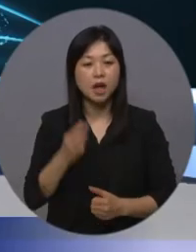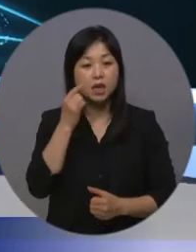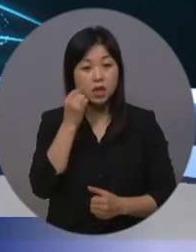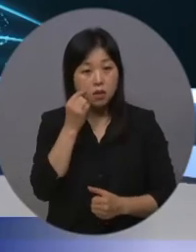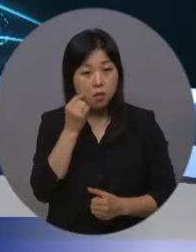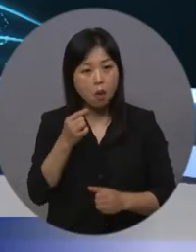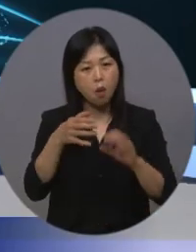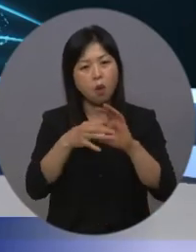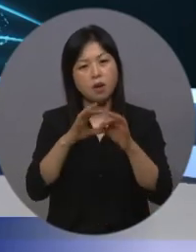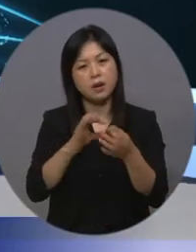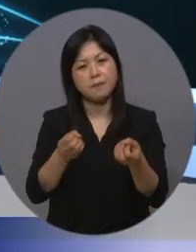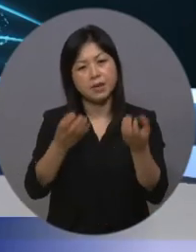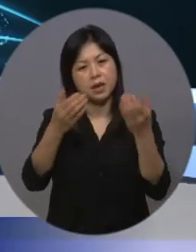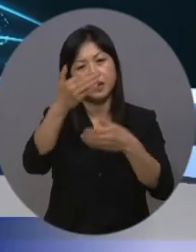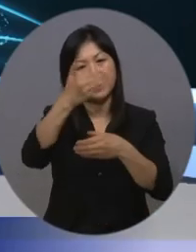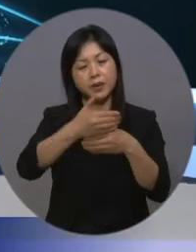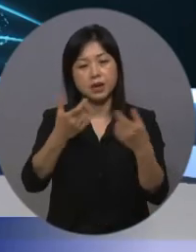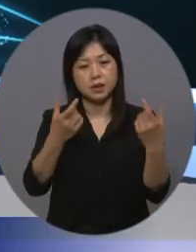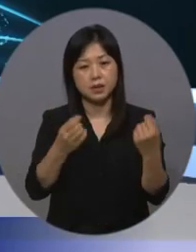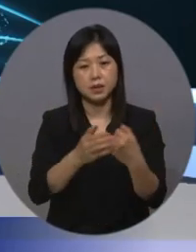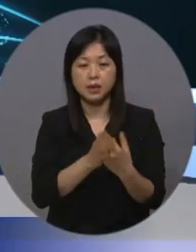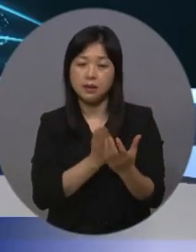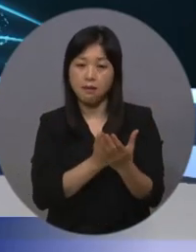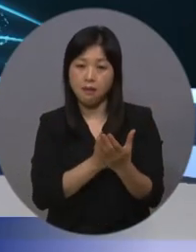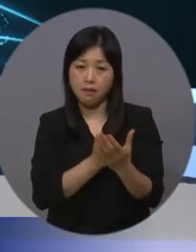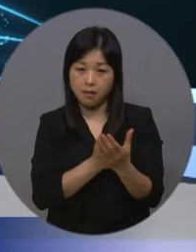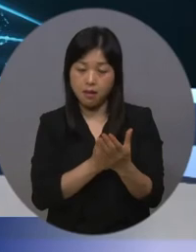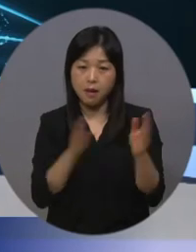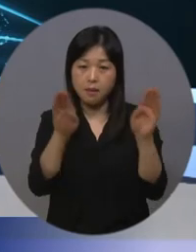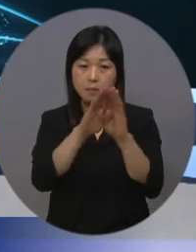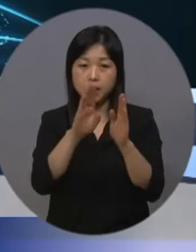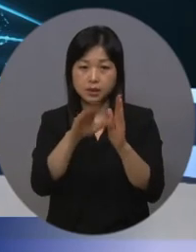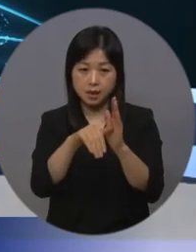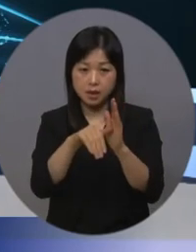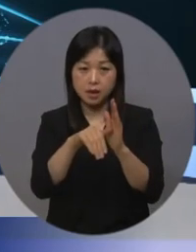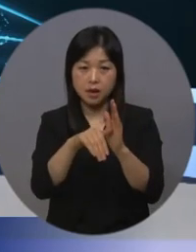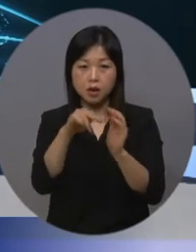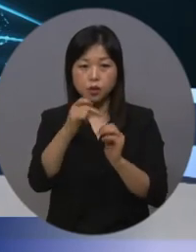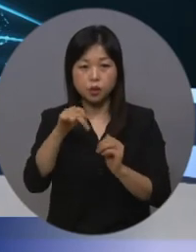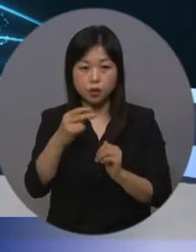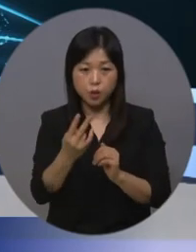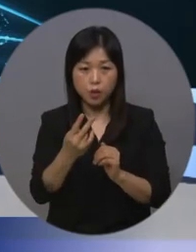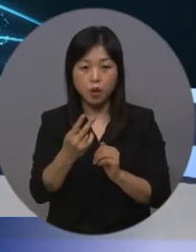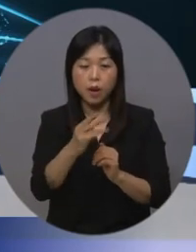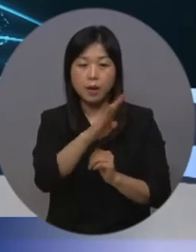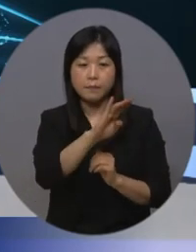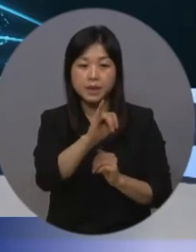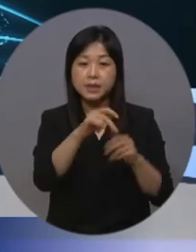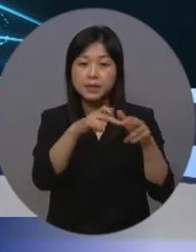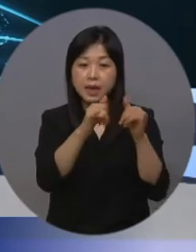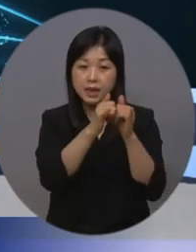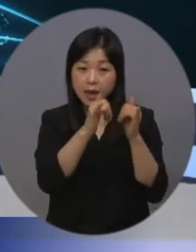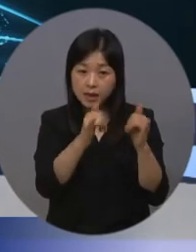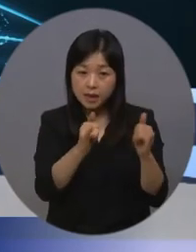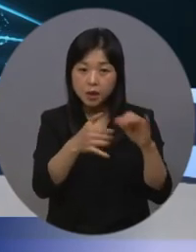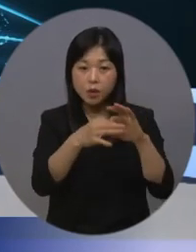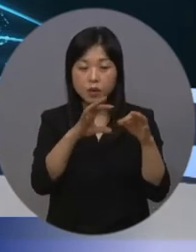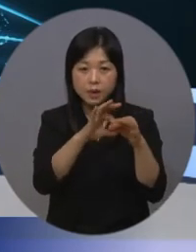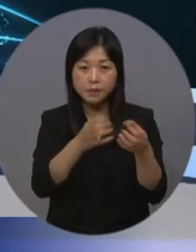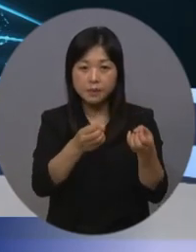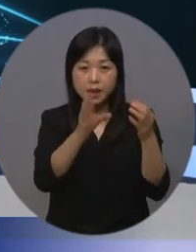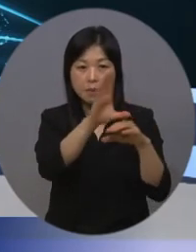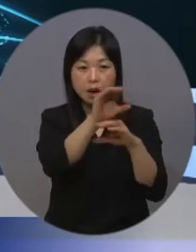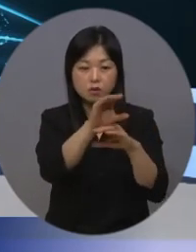내렸습니다. 한 아나운서가 폐막식 중계에서 도쿄 비장애인 올림픽의 모든 방송을 여기서 마칩니다. 라고